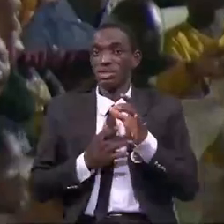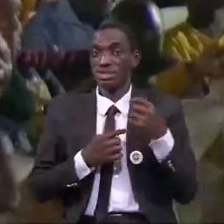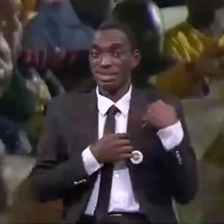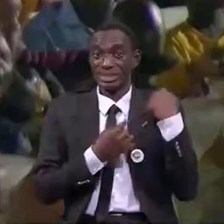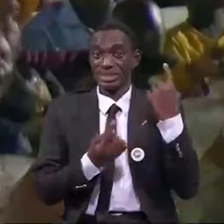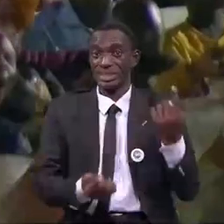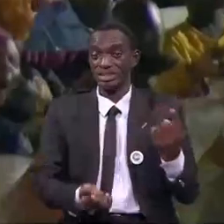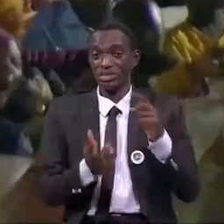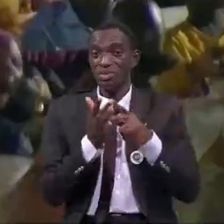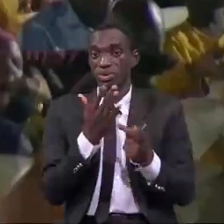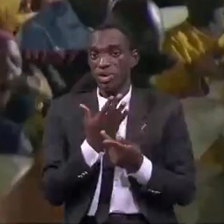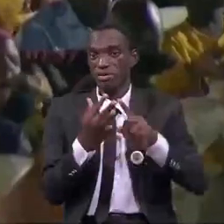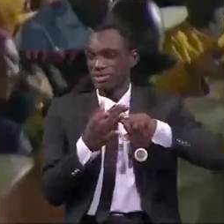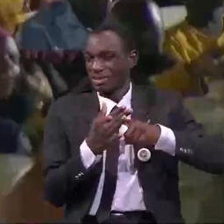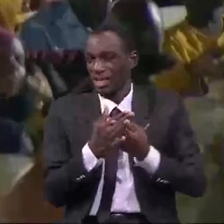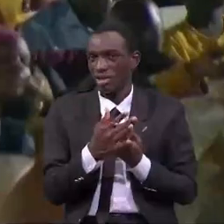cette